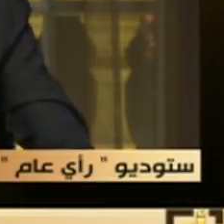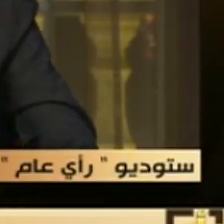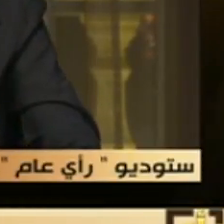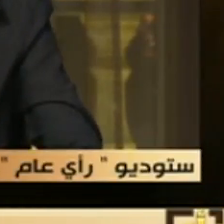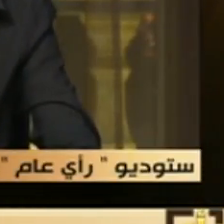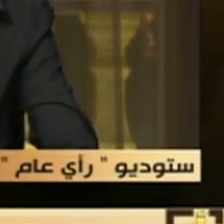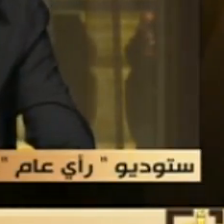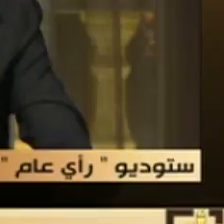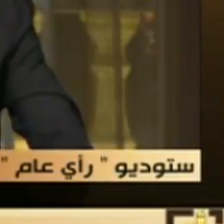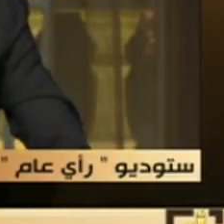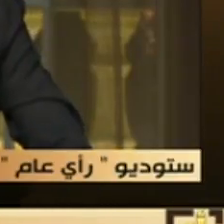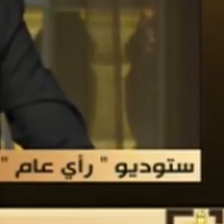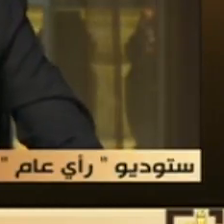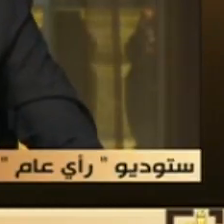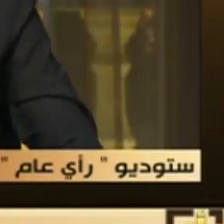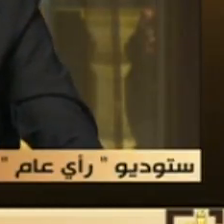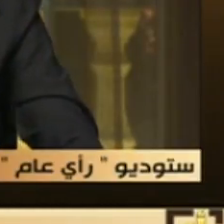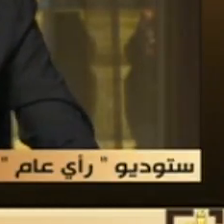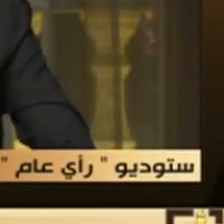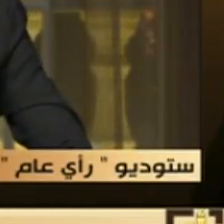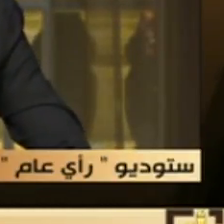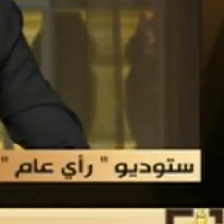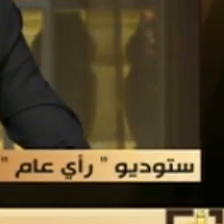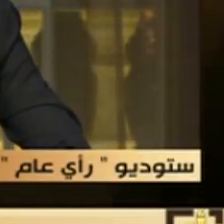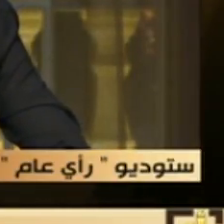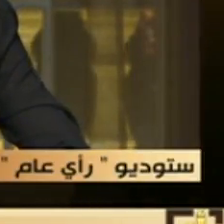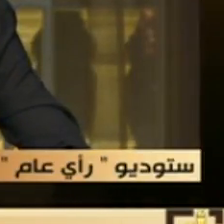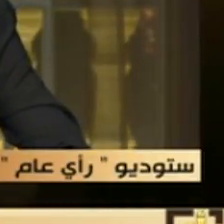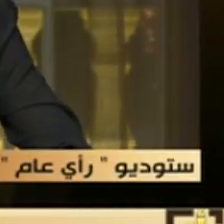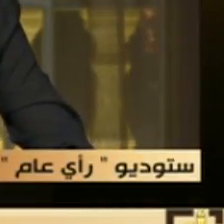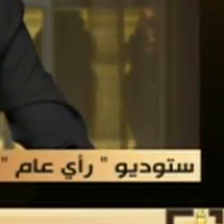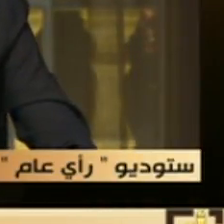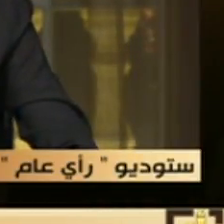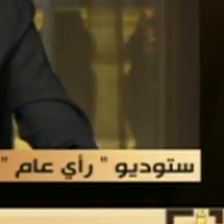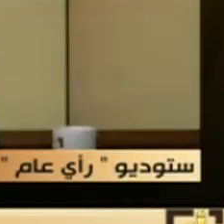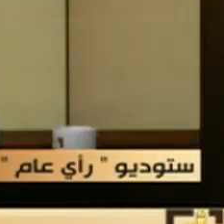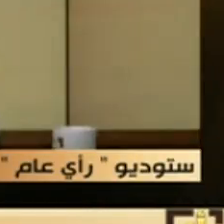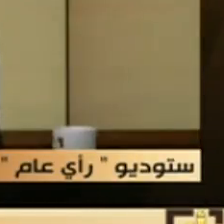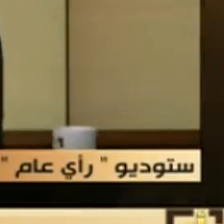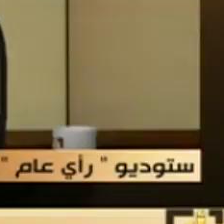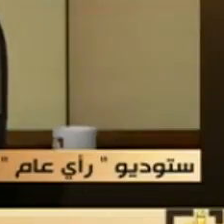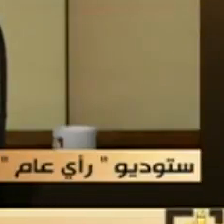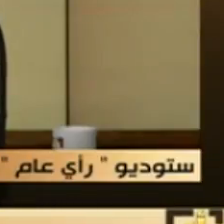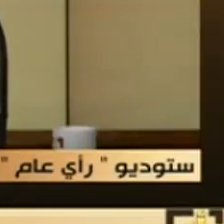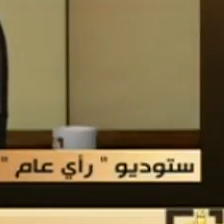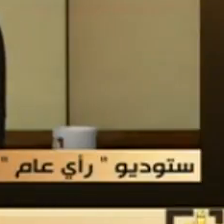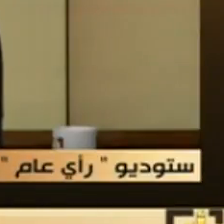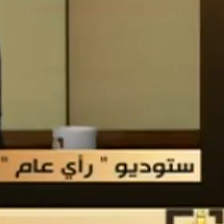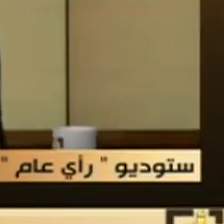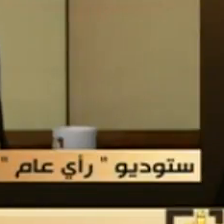احنا في ناس كتيره بتعرفنا بعد ما بتعرفنا بتقول لنا احنا اسفين ان احنا كنا معاكم كده. طيب احنا برضو يمكن معانا